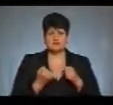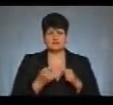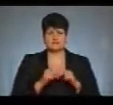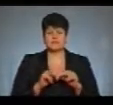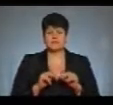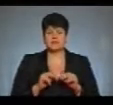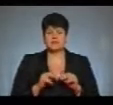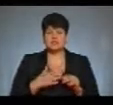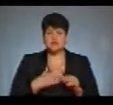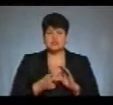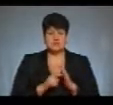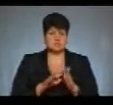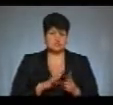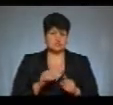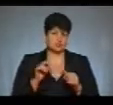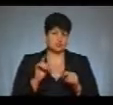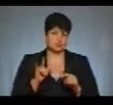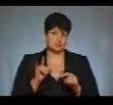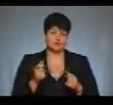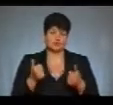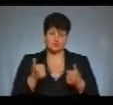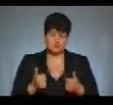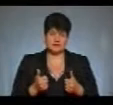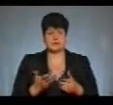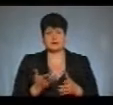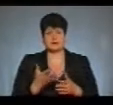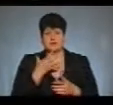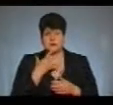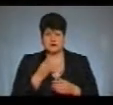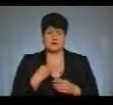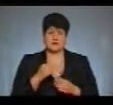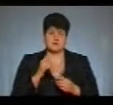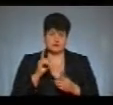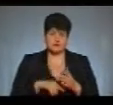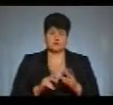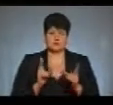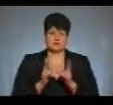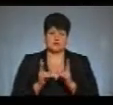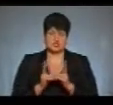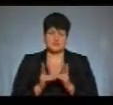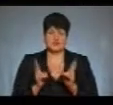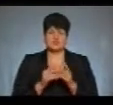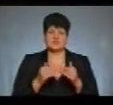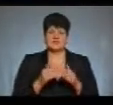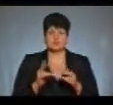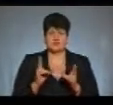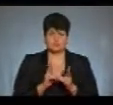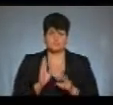клас був дуже класний, крутий. Я сподіваюся, ми кожного року будемо зустрічатись на зустрічі випускників.